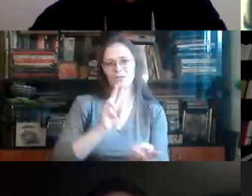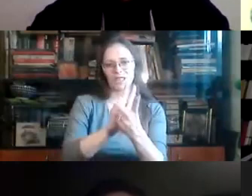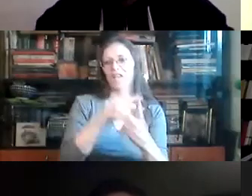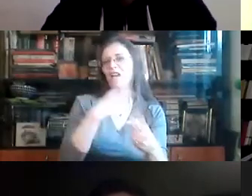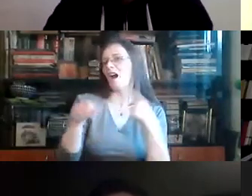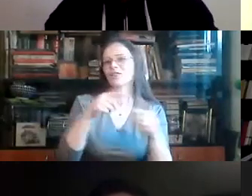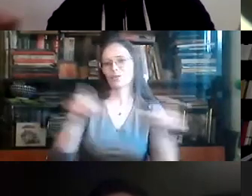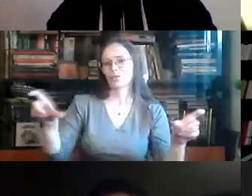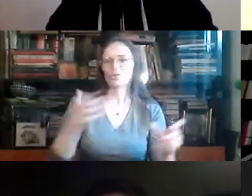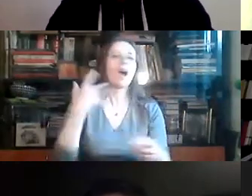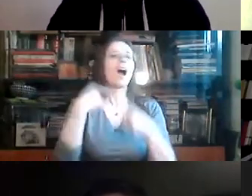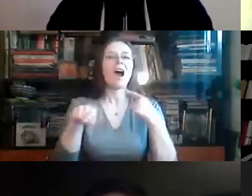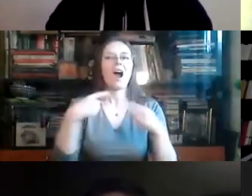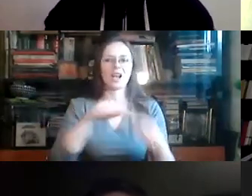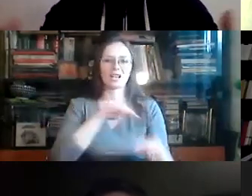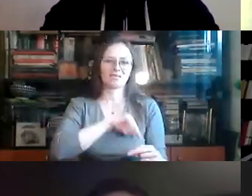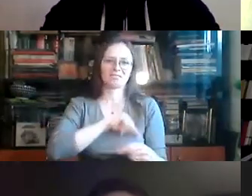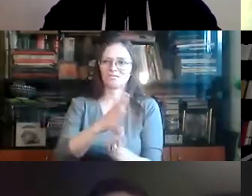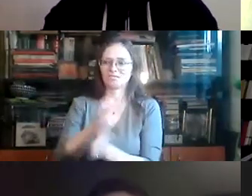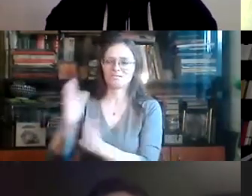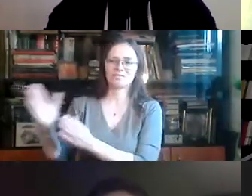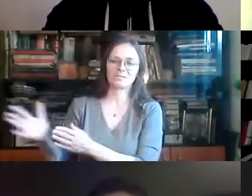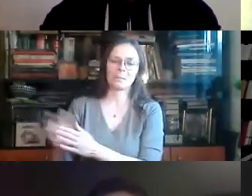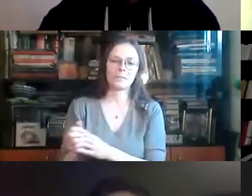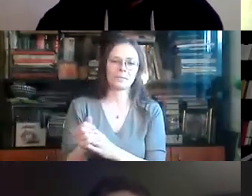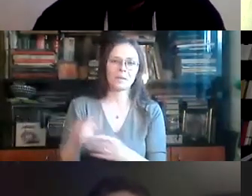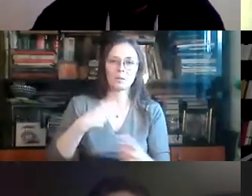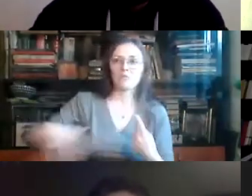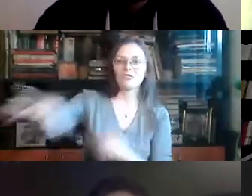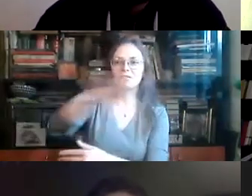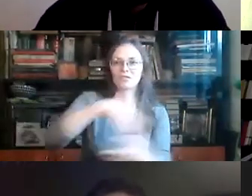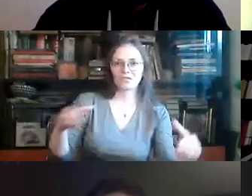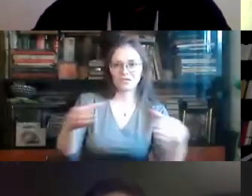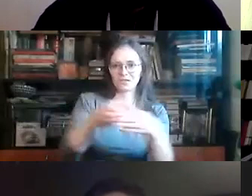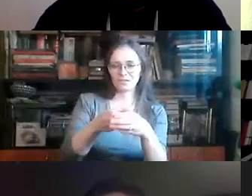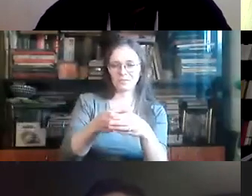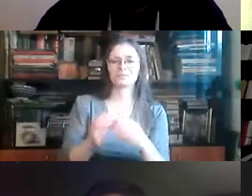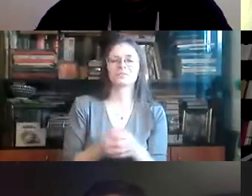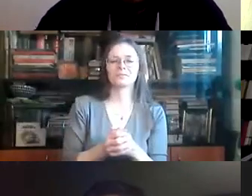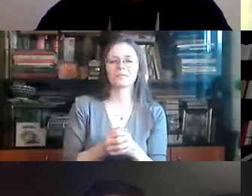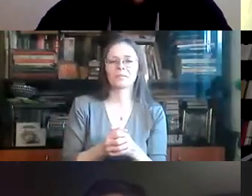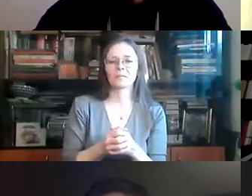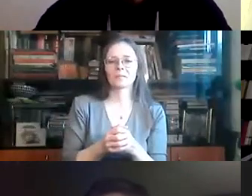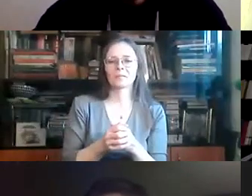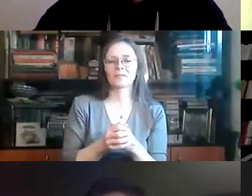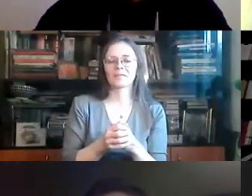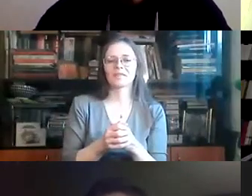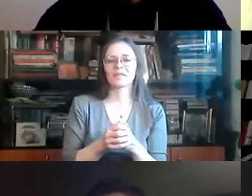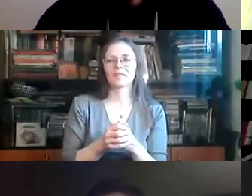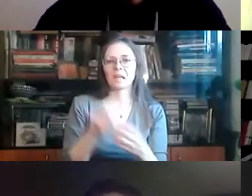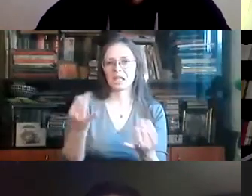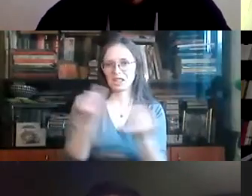люди, разных профессий, разных интересов, и нас объединило, да, эта история.